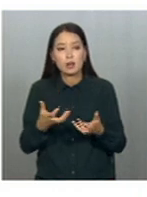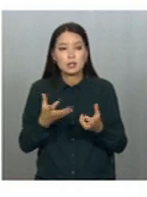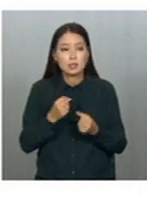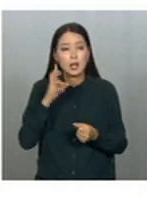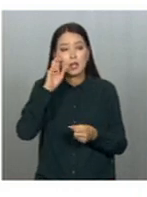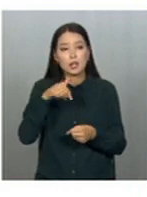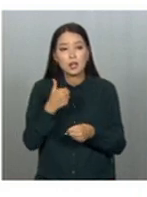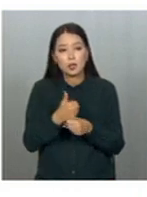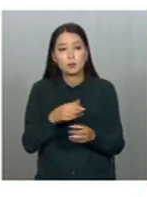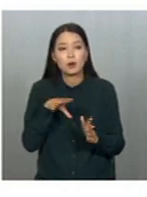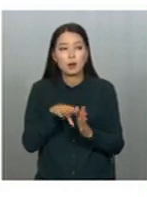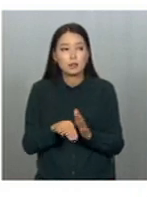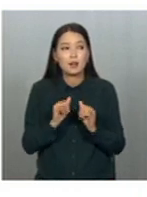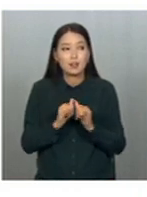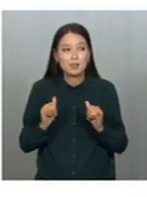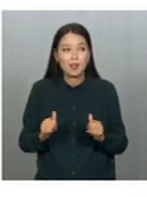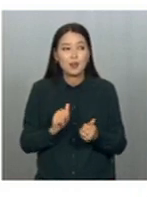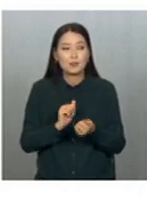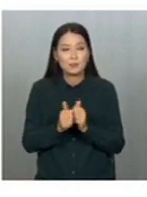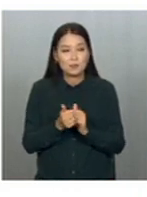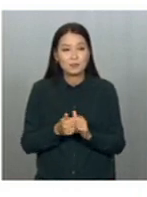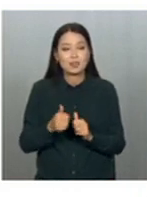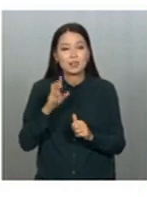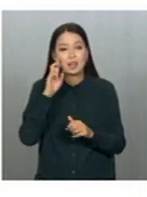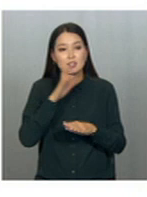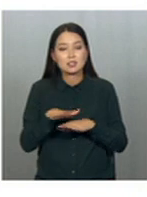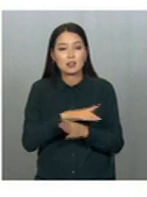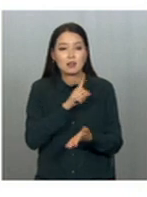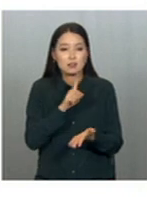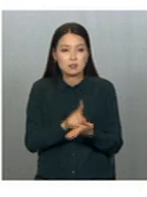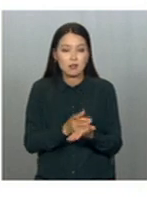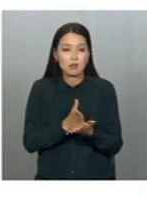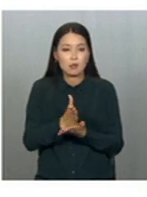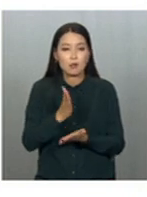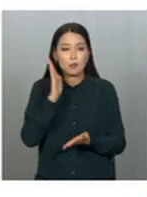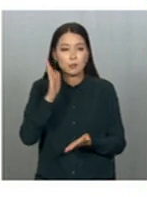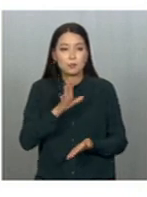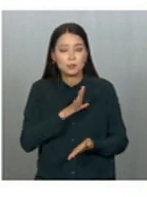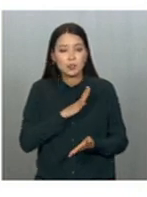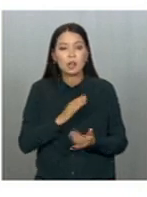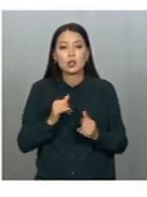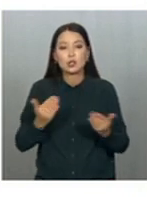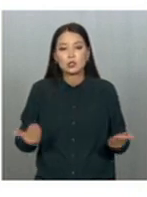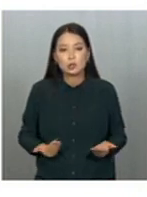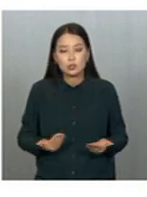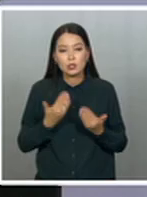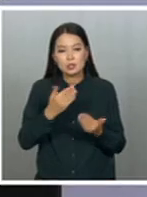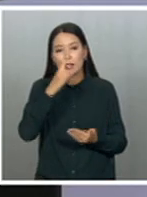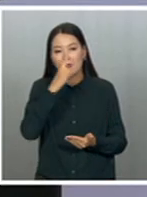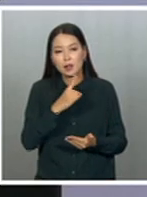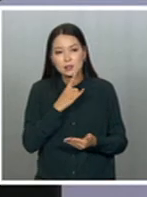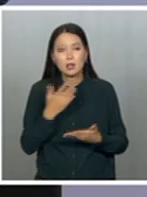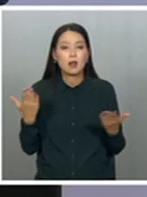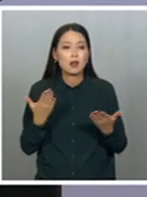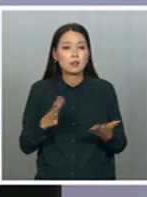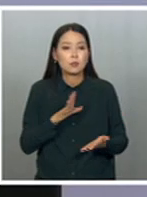тұрған ең маңызды стратегиялық міндет болып табылады. Балдар, дүниежүзілік сауда ұйымына кіруде Қазақстан қандай артықшылықтарға ие